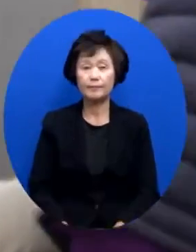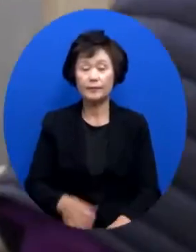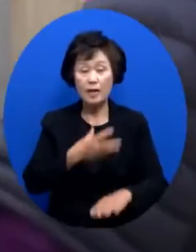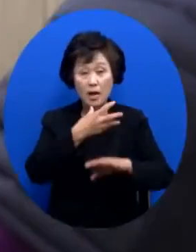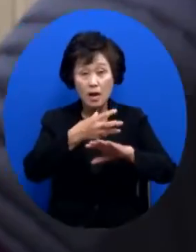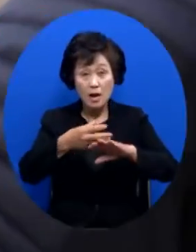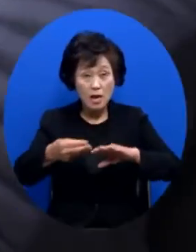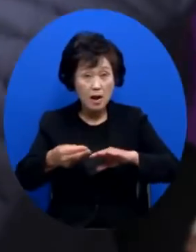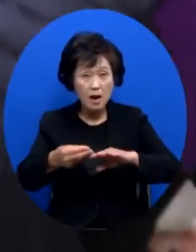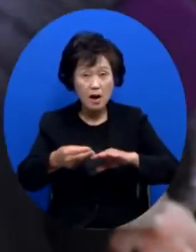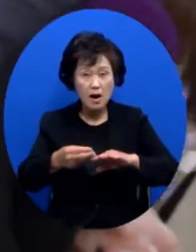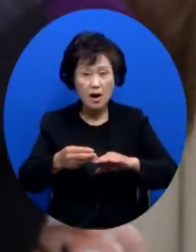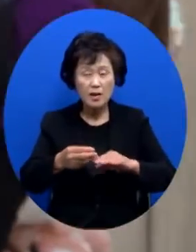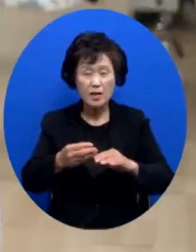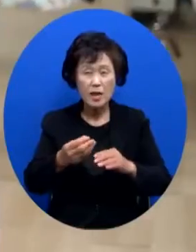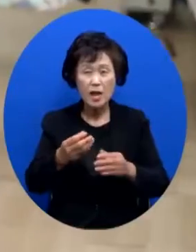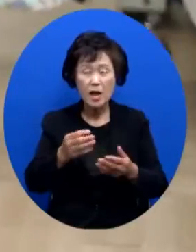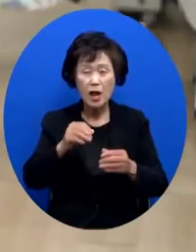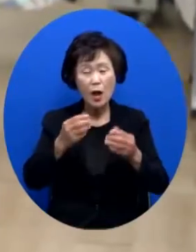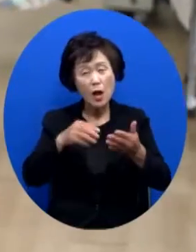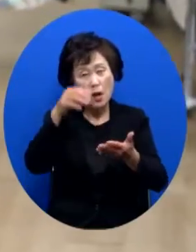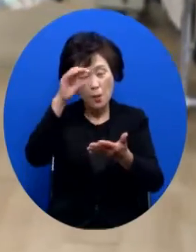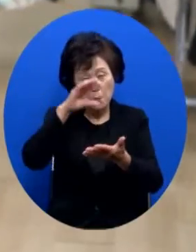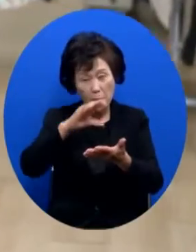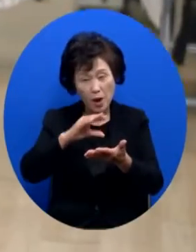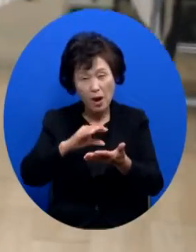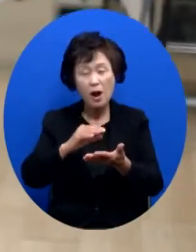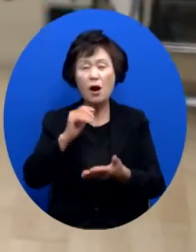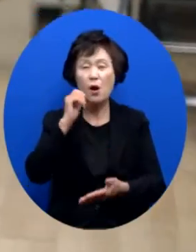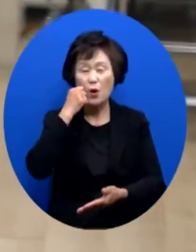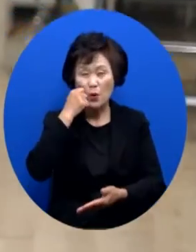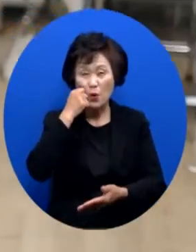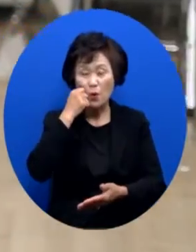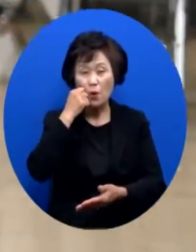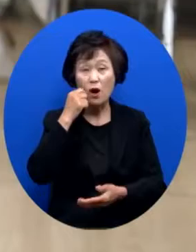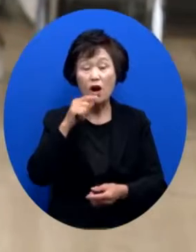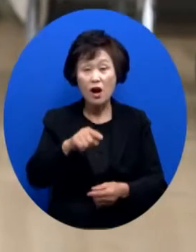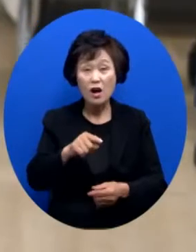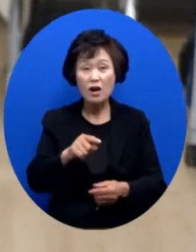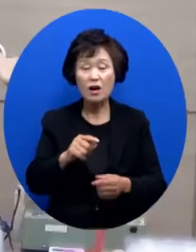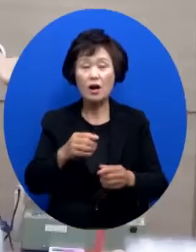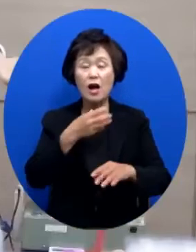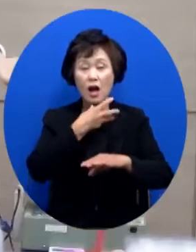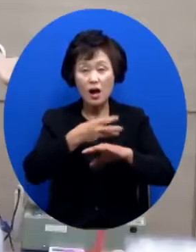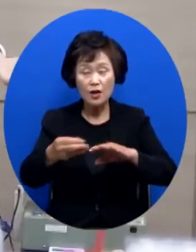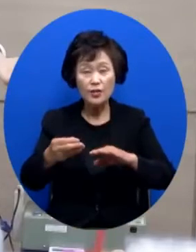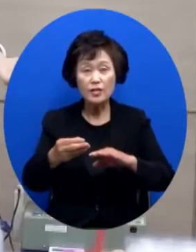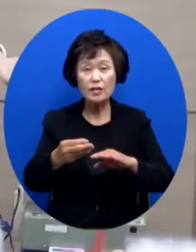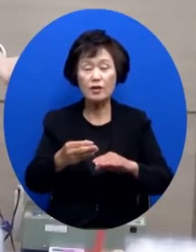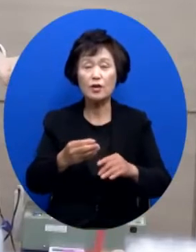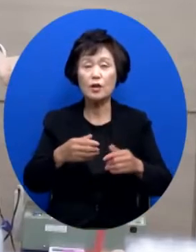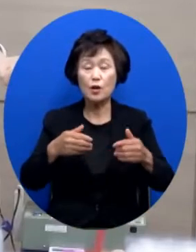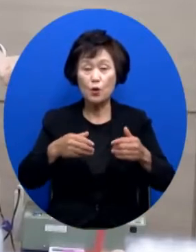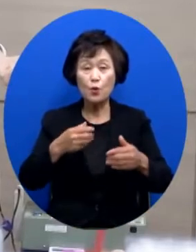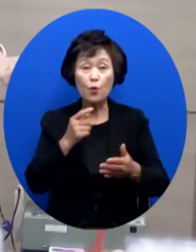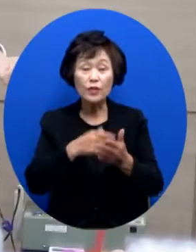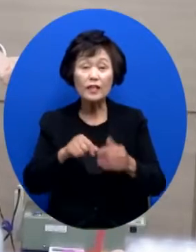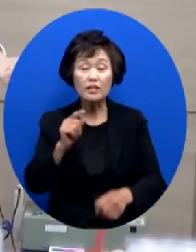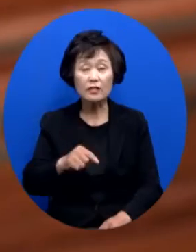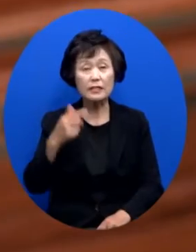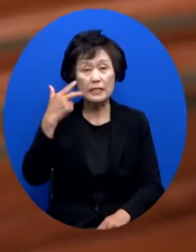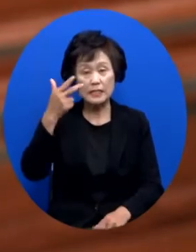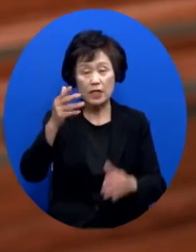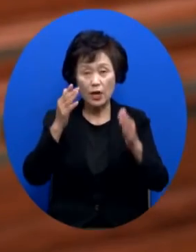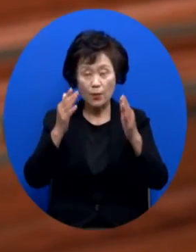수급 위기 극복과 소아암 환아들을 위해 나선 대한민국 피로회복 4키즈 운동은 지난 12월부터 시작해 7개월간